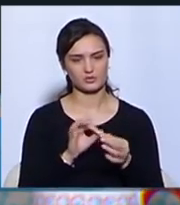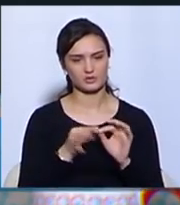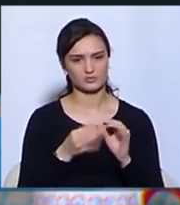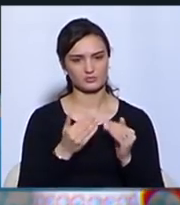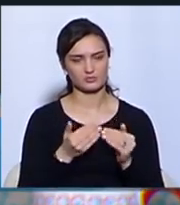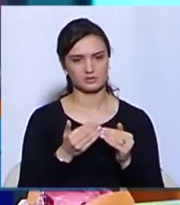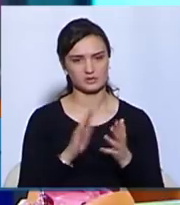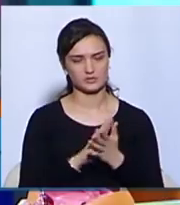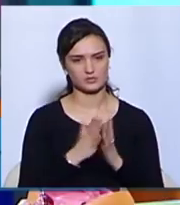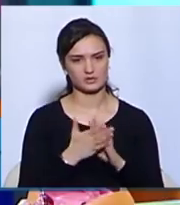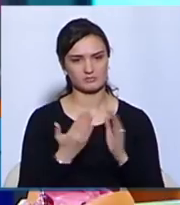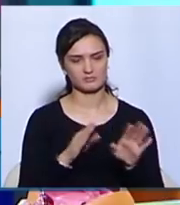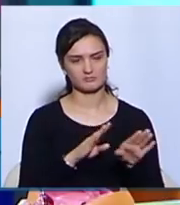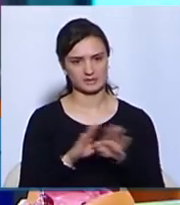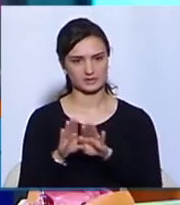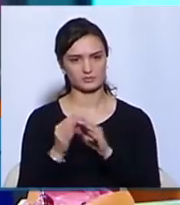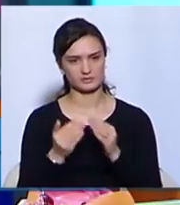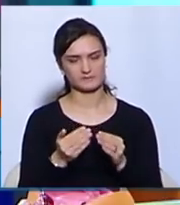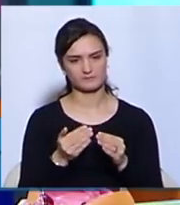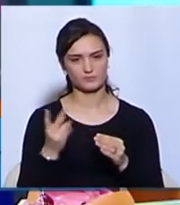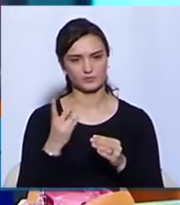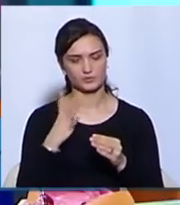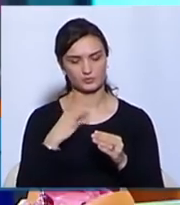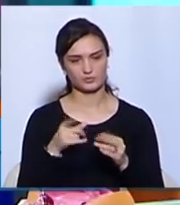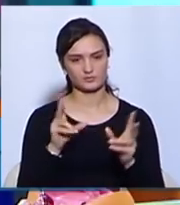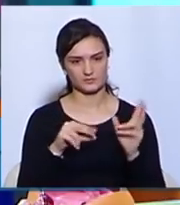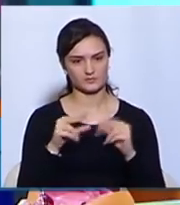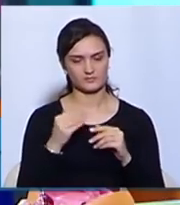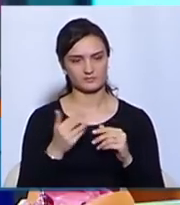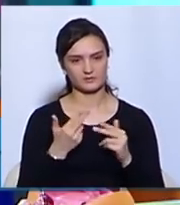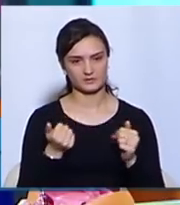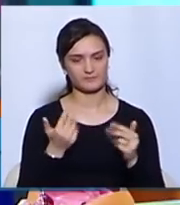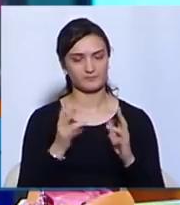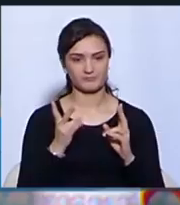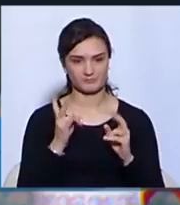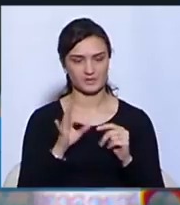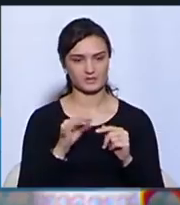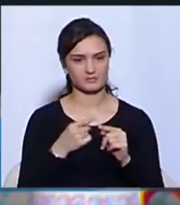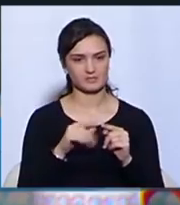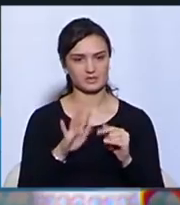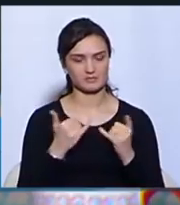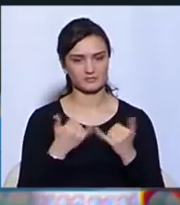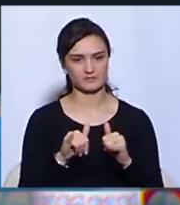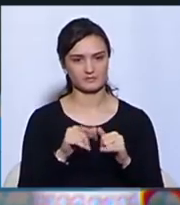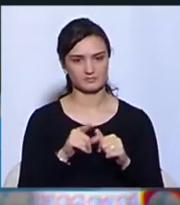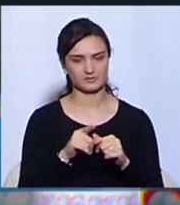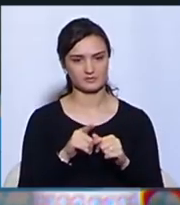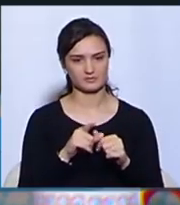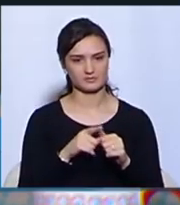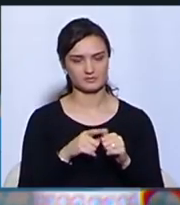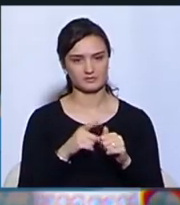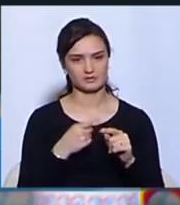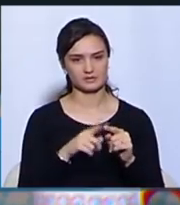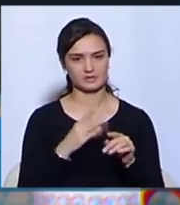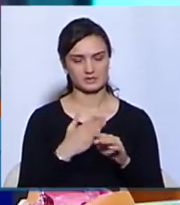კონკრეტული სიტუაციის მიხედვით უნდა იყოს გადაწყვეტილება, შეიძლება, თუმცა არ გამკვირვებია. დიახ, ანუ ეს